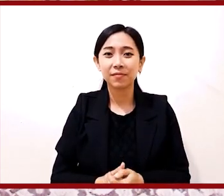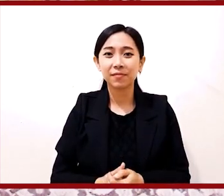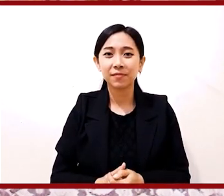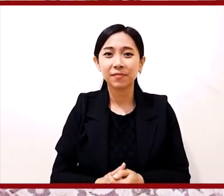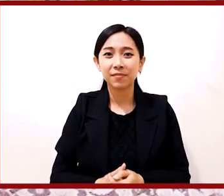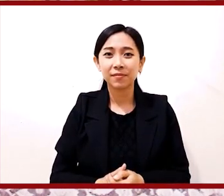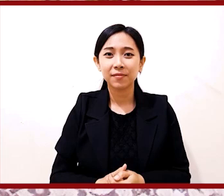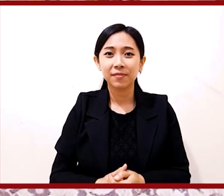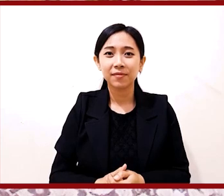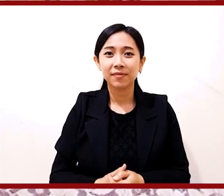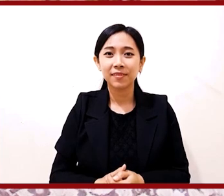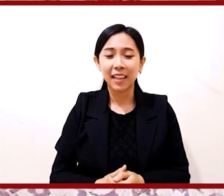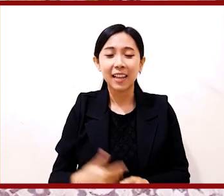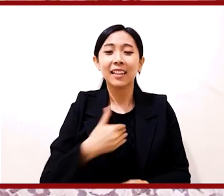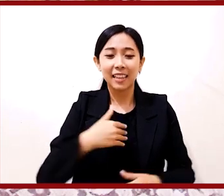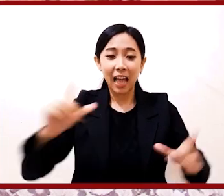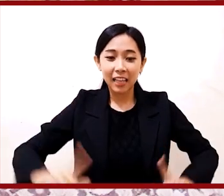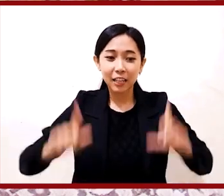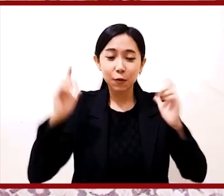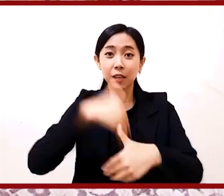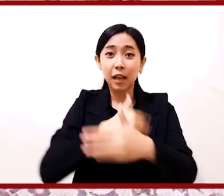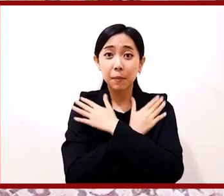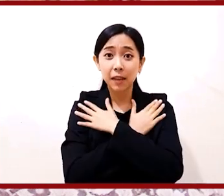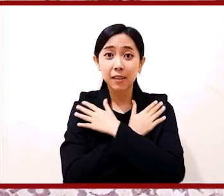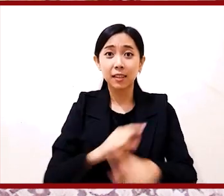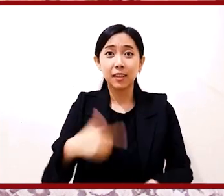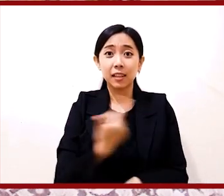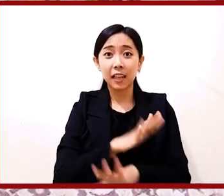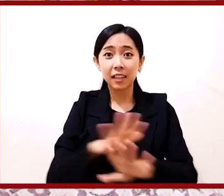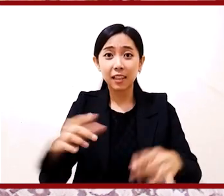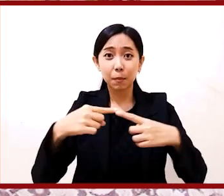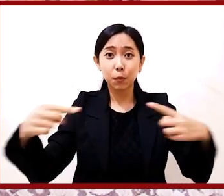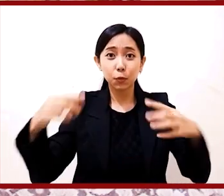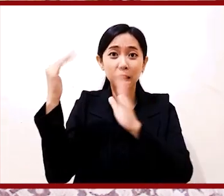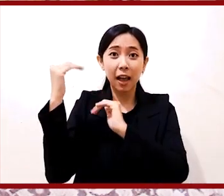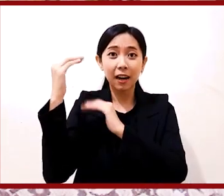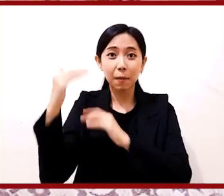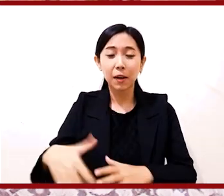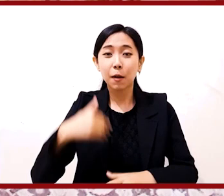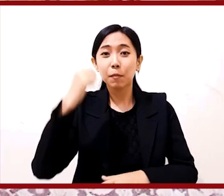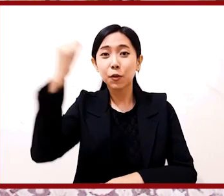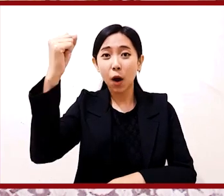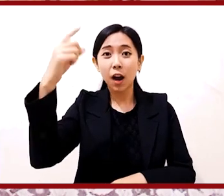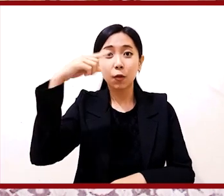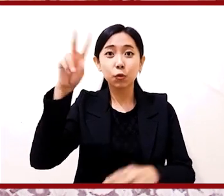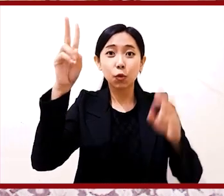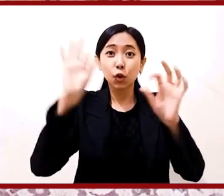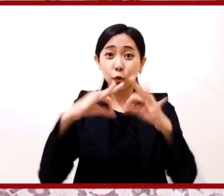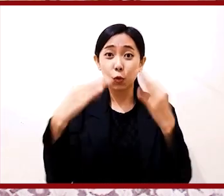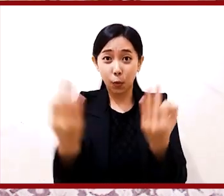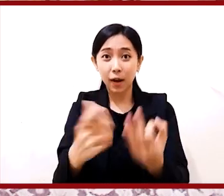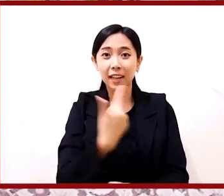justru karena kita menghidupi cinta kasih, kita tidak berputus asa. Kita akan berjuang